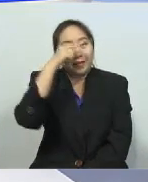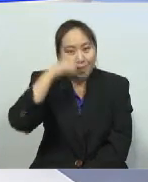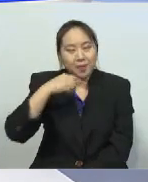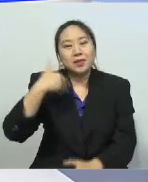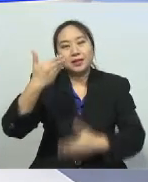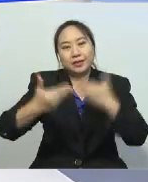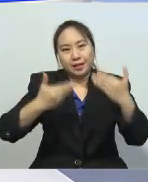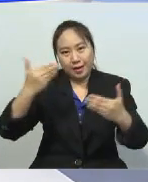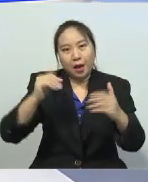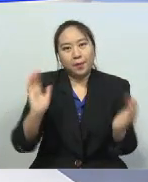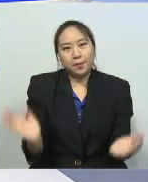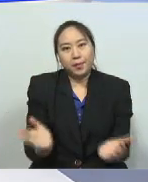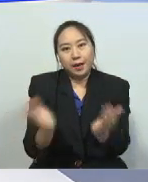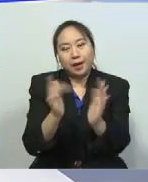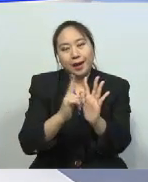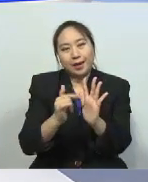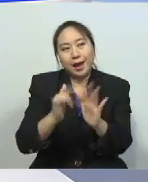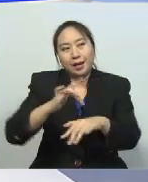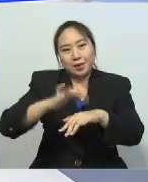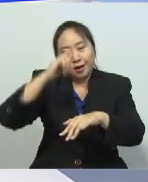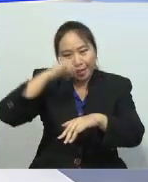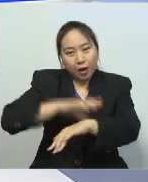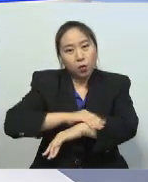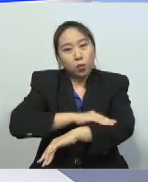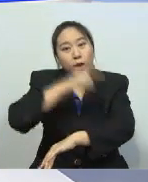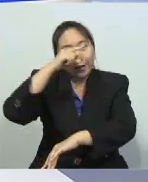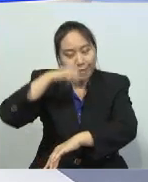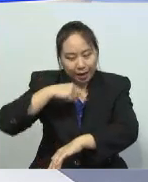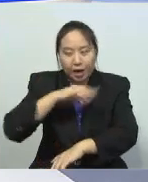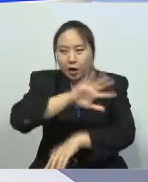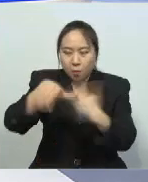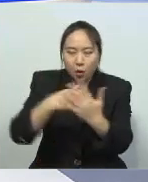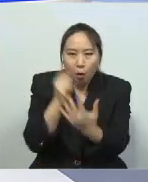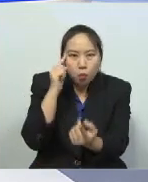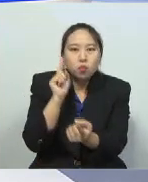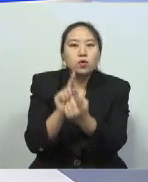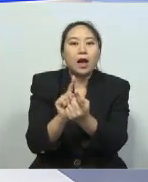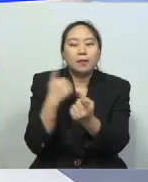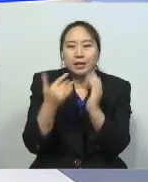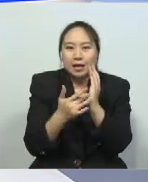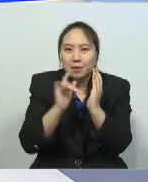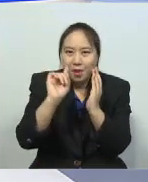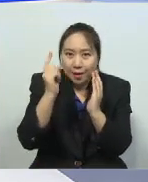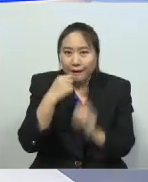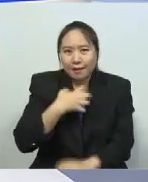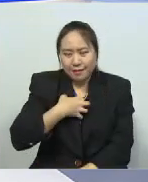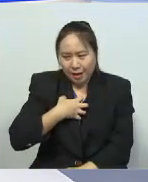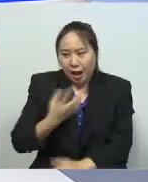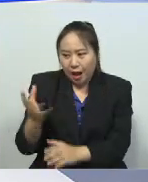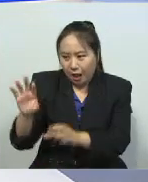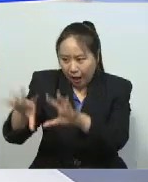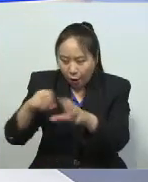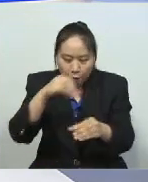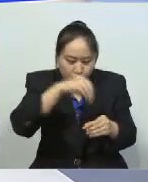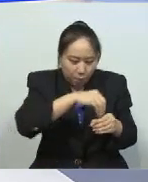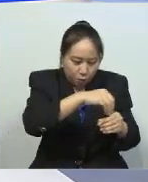ยไปจัดแสดงเพื่อผลักดันให้ยาสมุนไพรไทยและนวดแผนไทยเป็นที่รู้จักมีเรื่องนวัตกรรมใครที่อยากได้สมุนไพรเอาไปปลูกมีมา